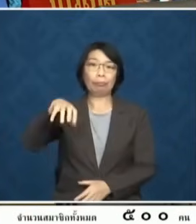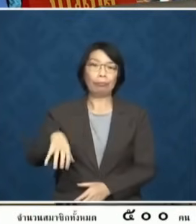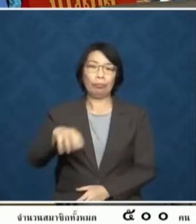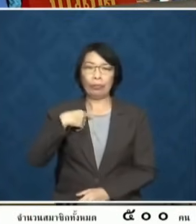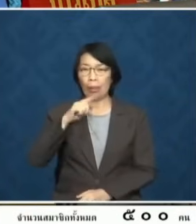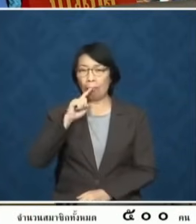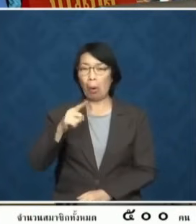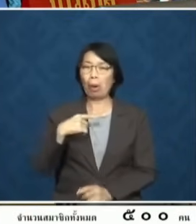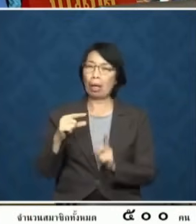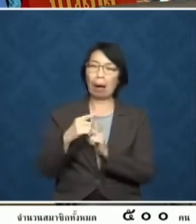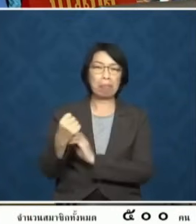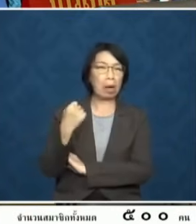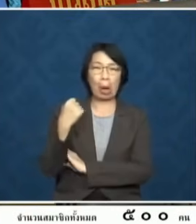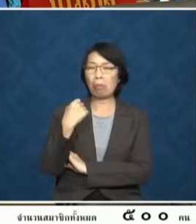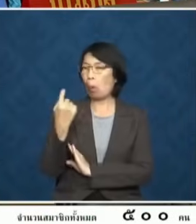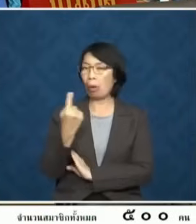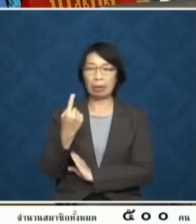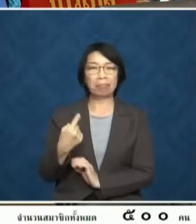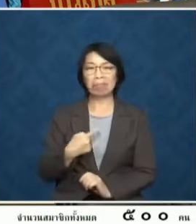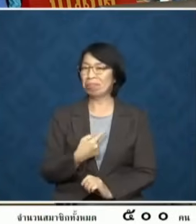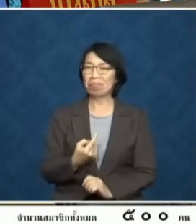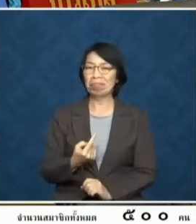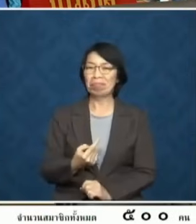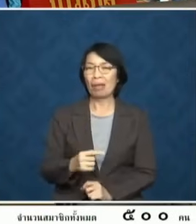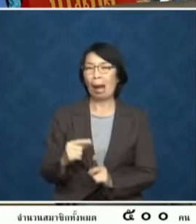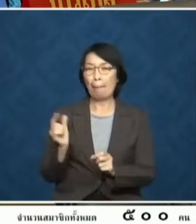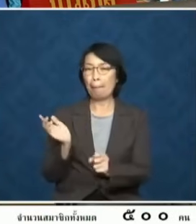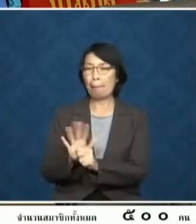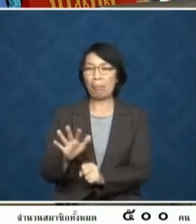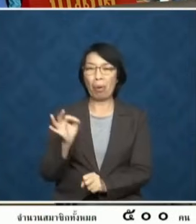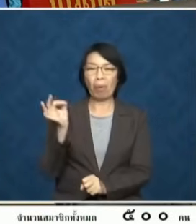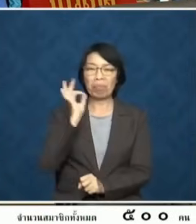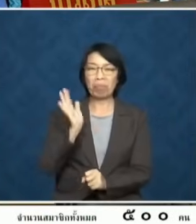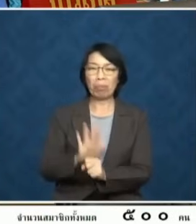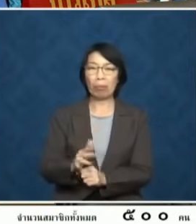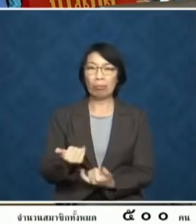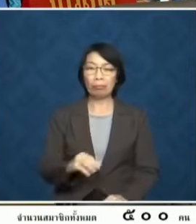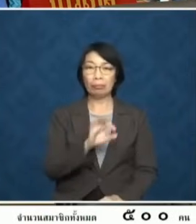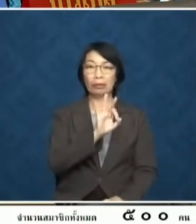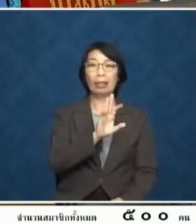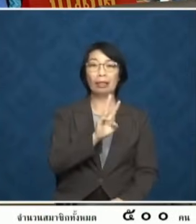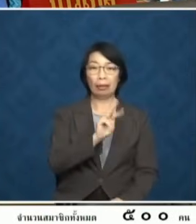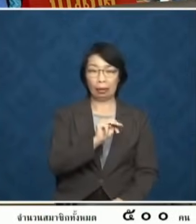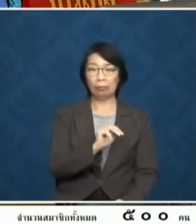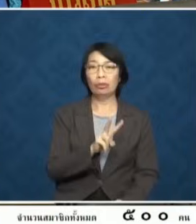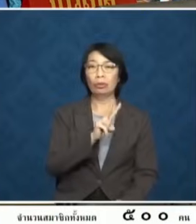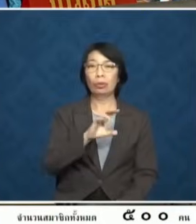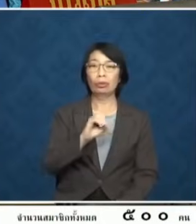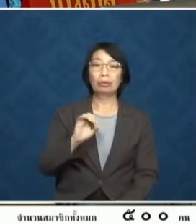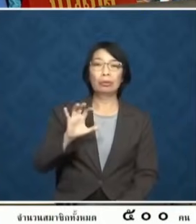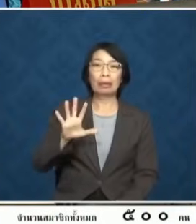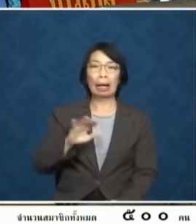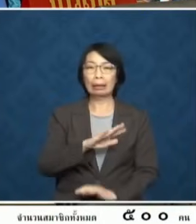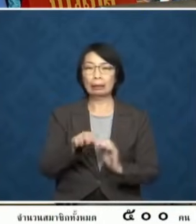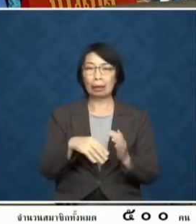น่าจะฟังขึ้นแล้วนะคะเพราะกลับไปตรวจสอบดูได้ค่ะดิฉันฟังคลื่นเหล่านี้อาจจะไม่ครบทั้ง 200คลื่นด้วยซ้ำ